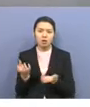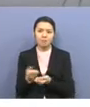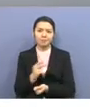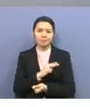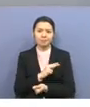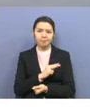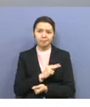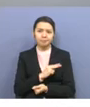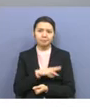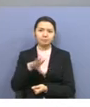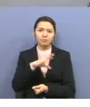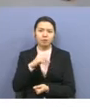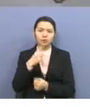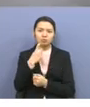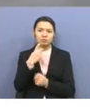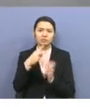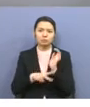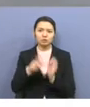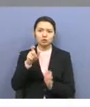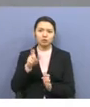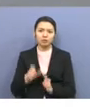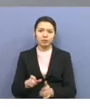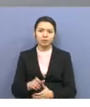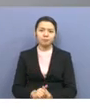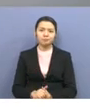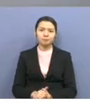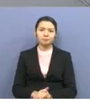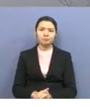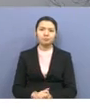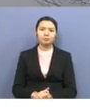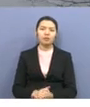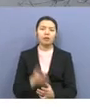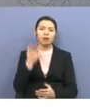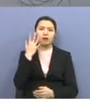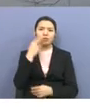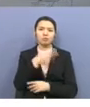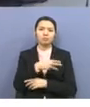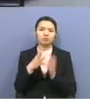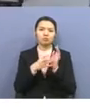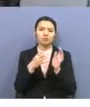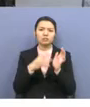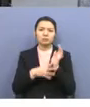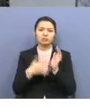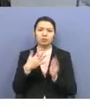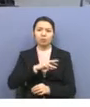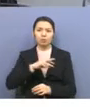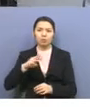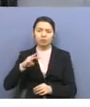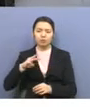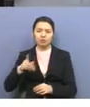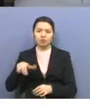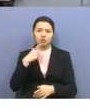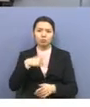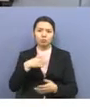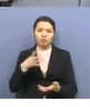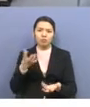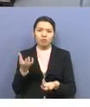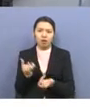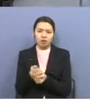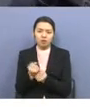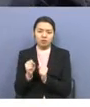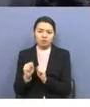кезінде құтқарылғандардың ұзын саны 170 адамға жуықтайды. Өрт салдарын жою кезінде шамамен 975 миллион теңгенің дүние мүлкін сақтап қалу мүмкін